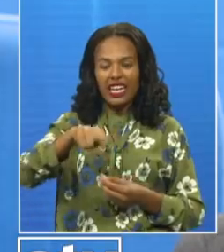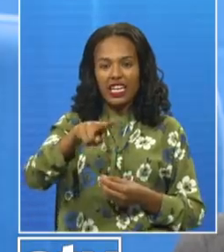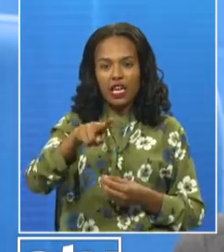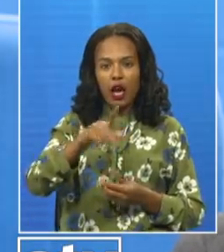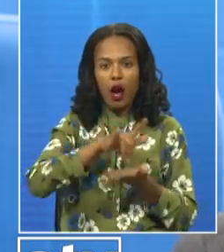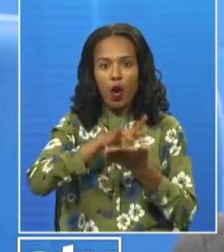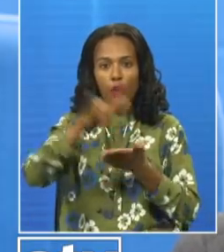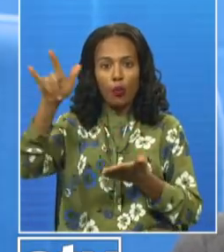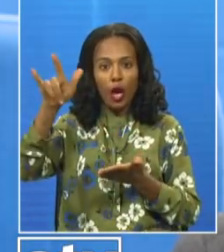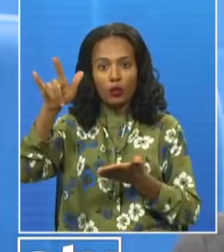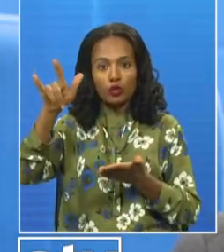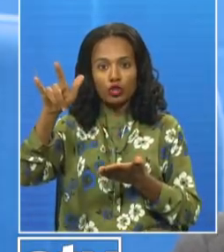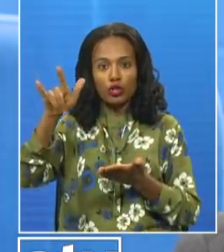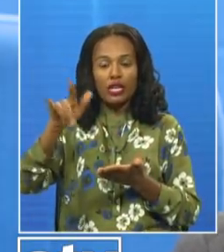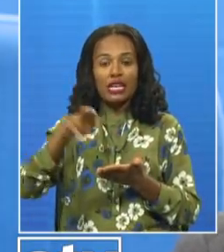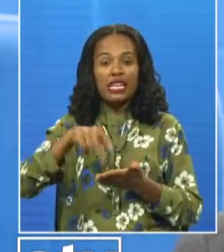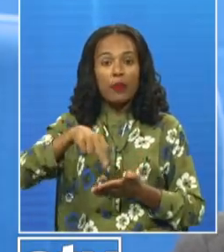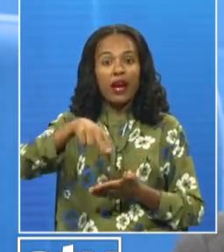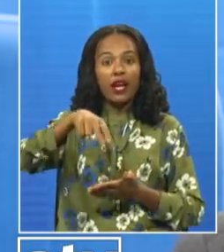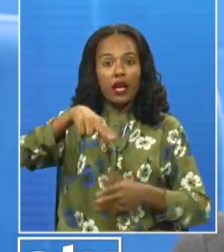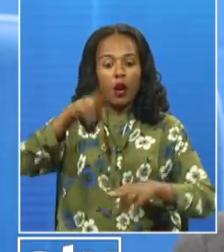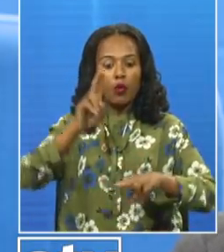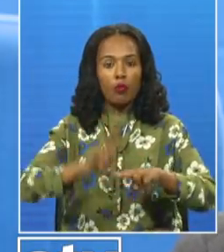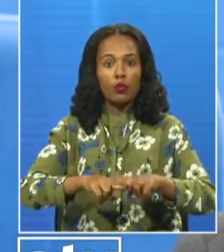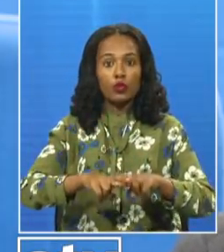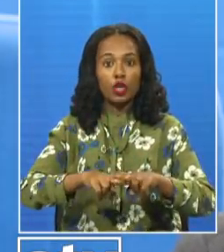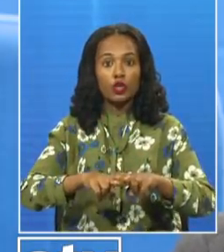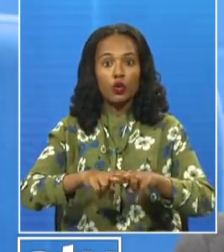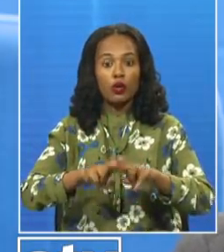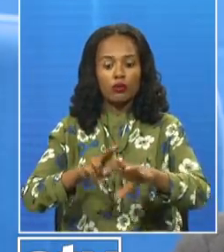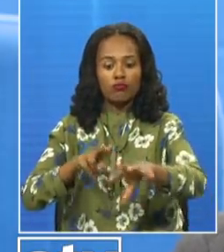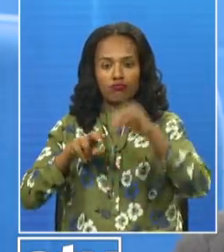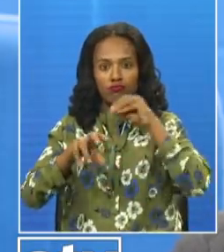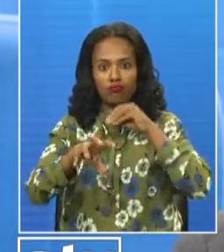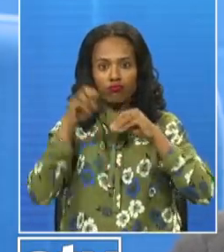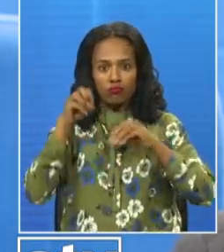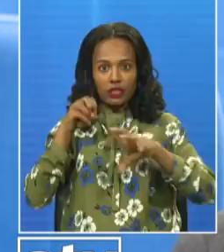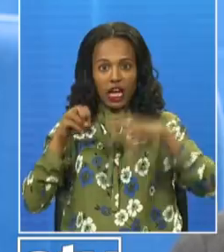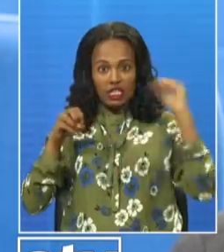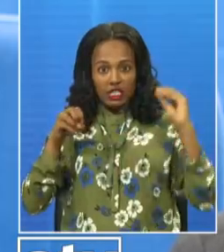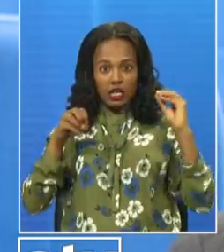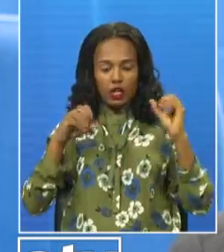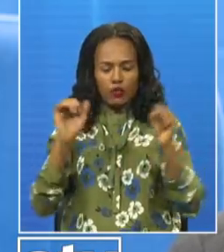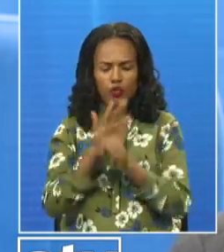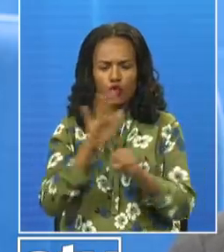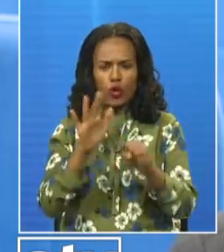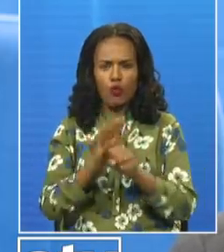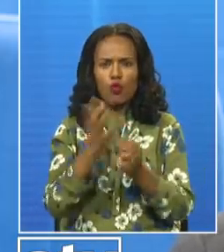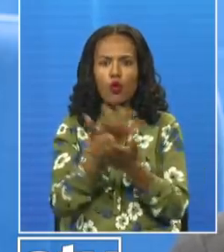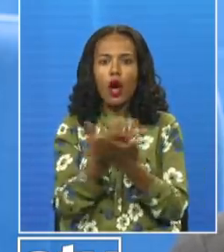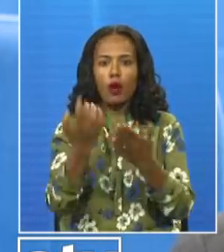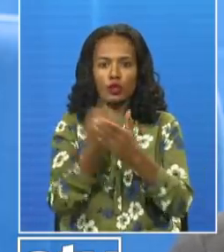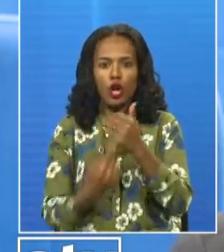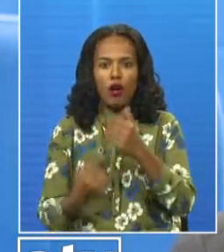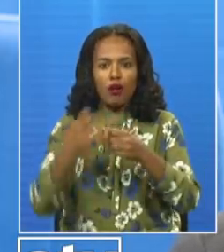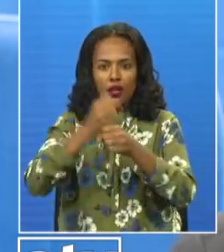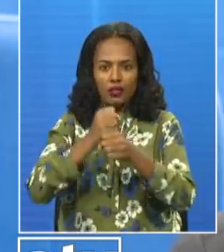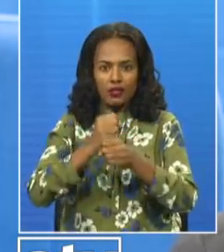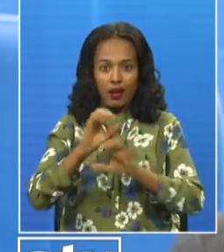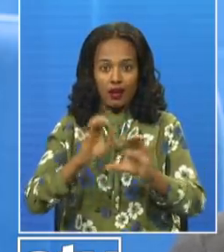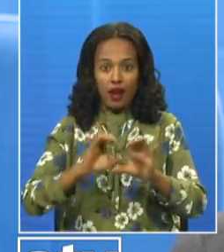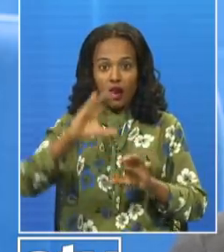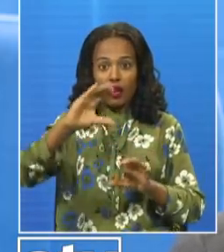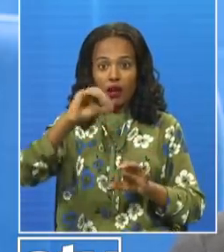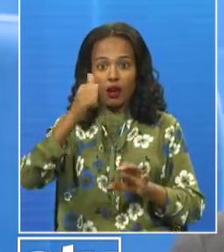አውሮፕላኖች የመንገደኛ መቀመጫ ወንበሮቻቸው አውልቀን ሙሉ በሙሉ ካርጎ አድርገናቸዋል።